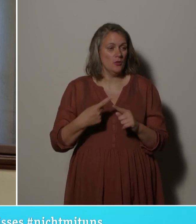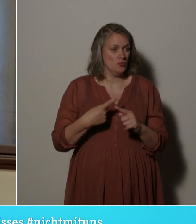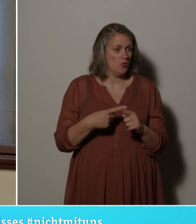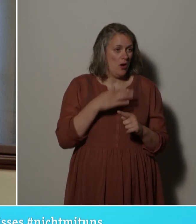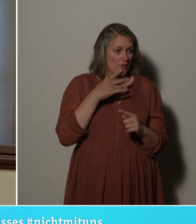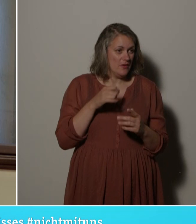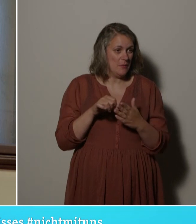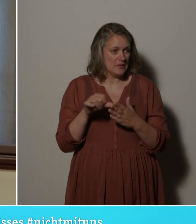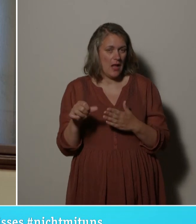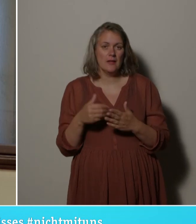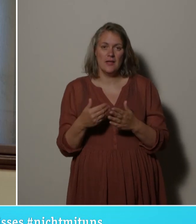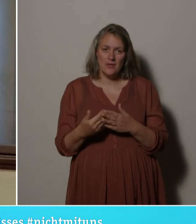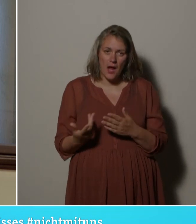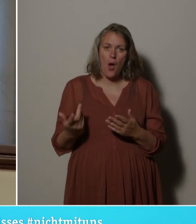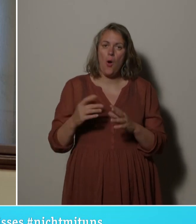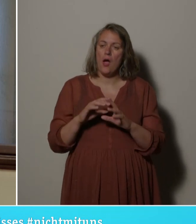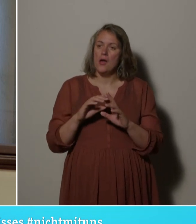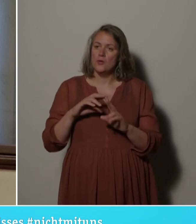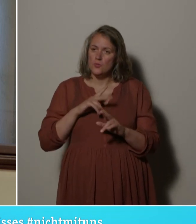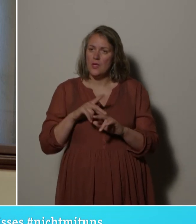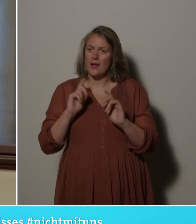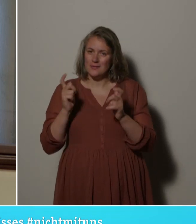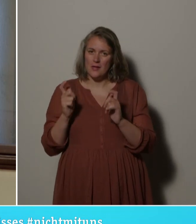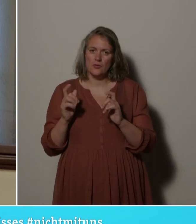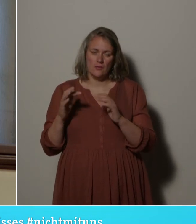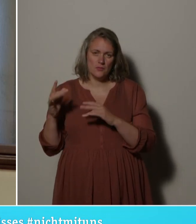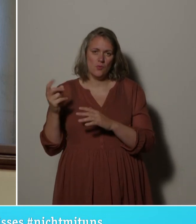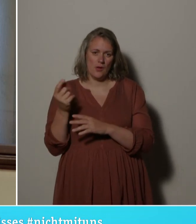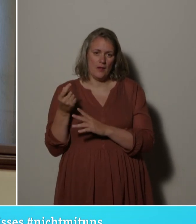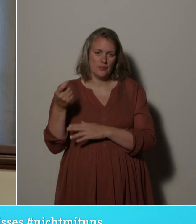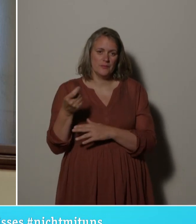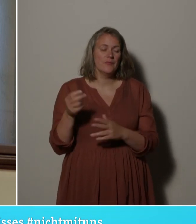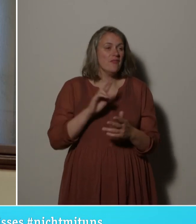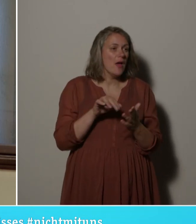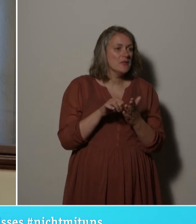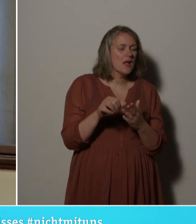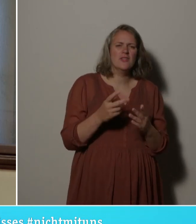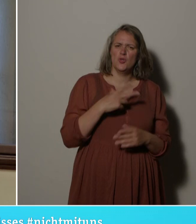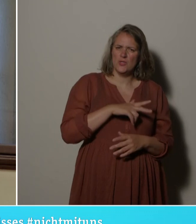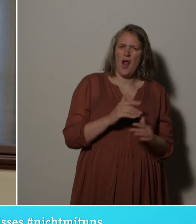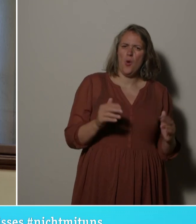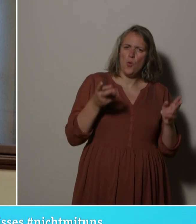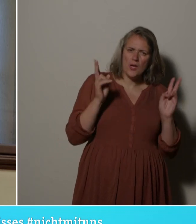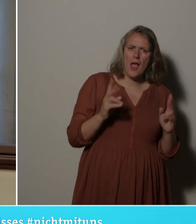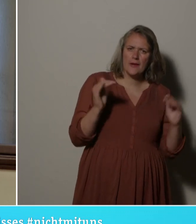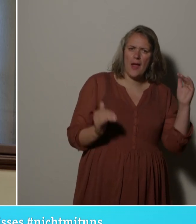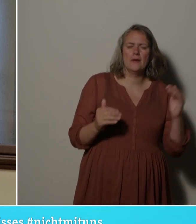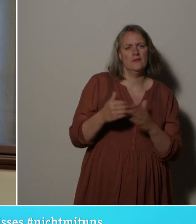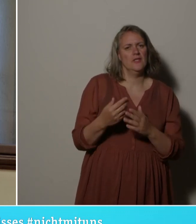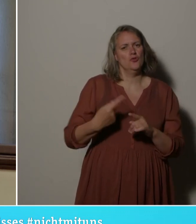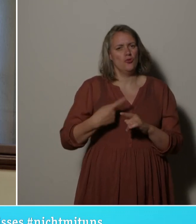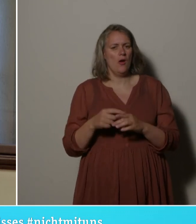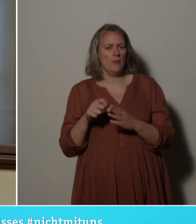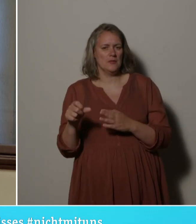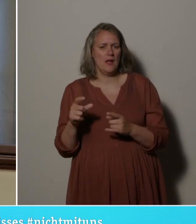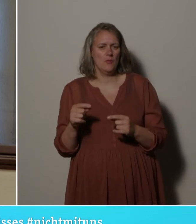zur sozialen Ungerechtigkeit, die mich überhaupt nicht besteht, weil der Steuerzahler hat das finanziert. Und das ist, und die Steuer, die wird nun mal